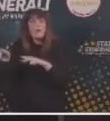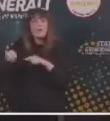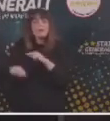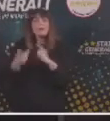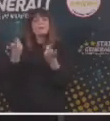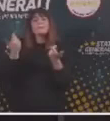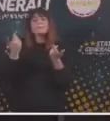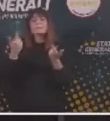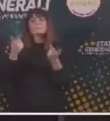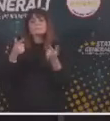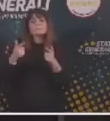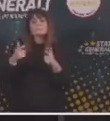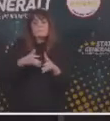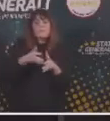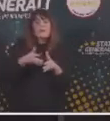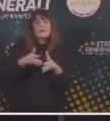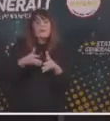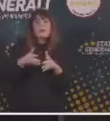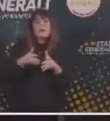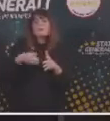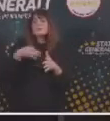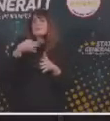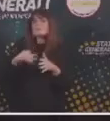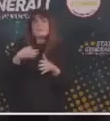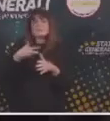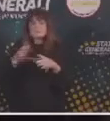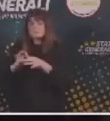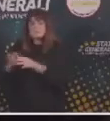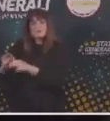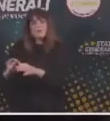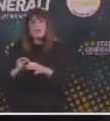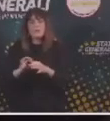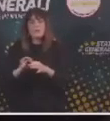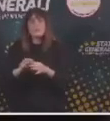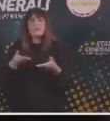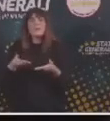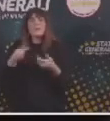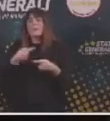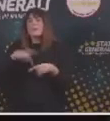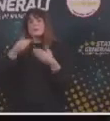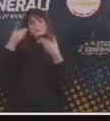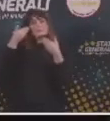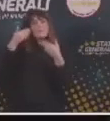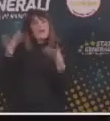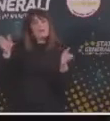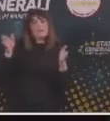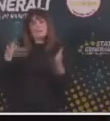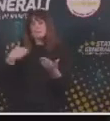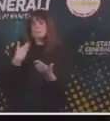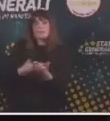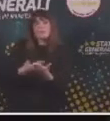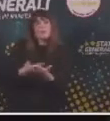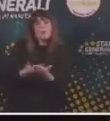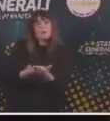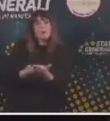o all'opposizione adesso siamo aperti a tutte le proposte che verranno fuori da questi stati